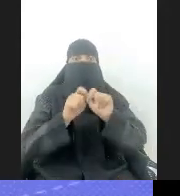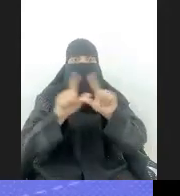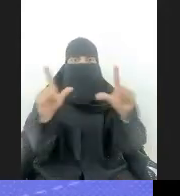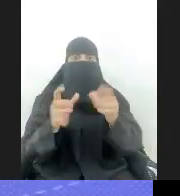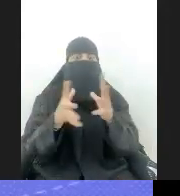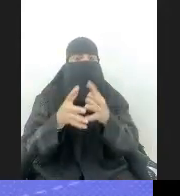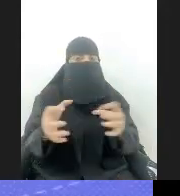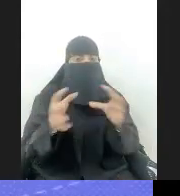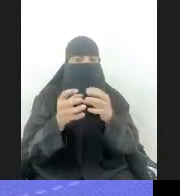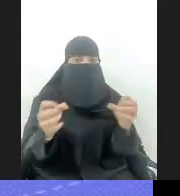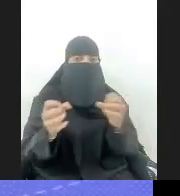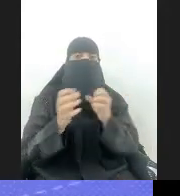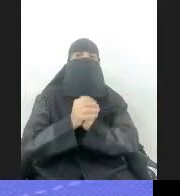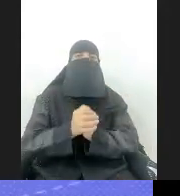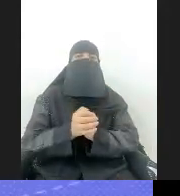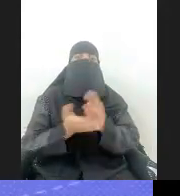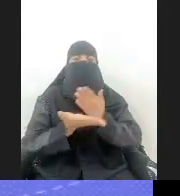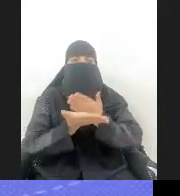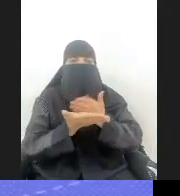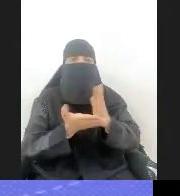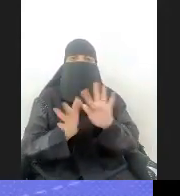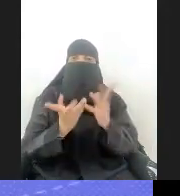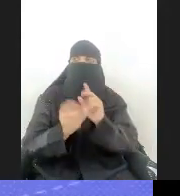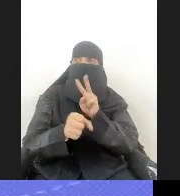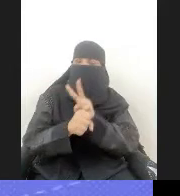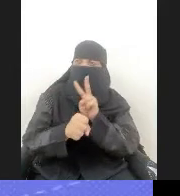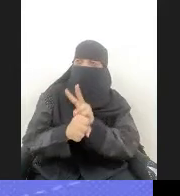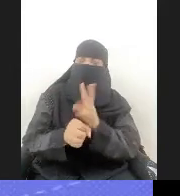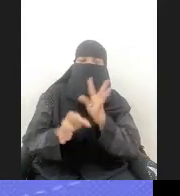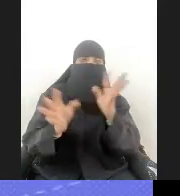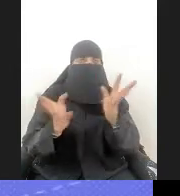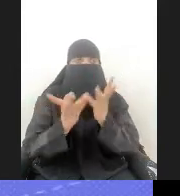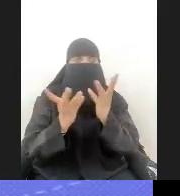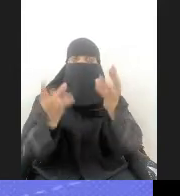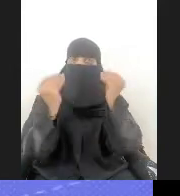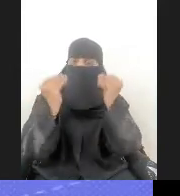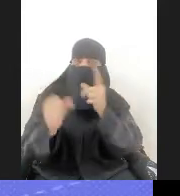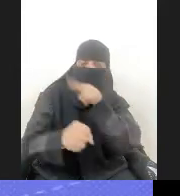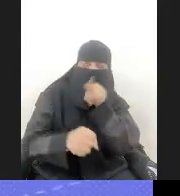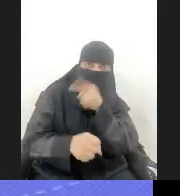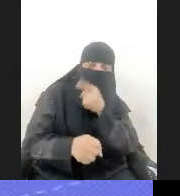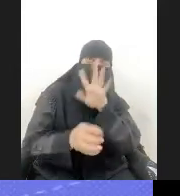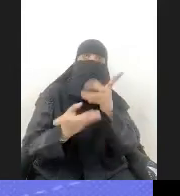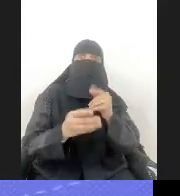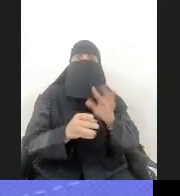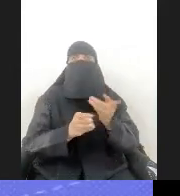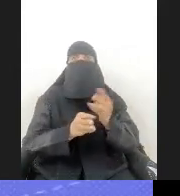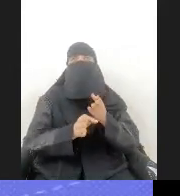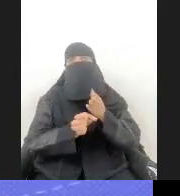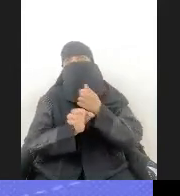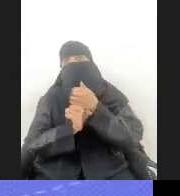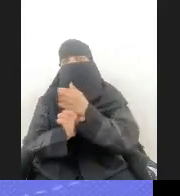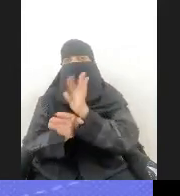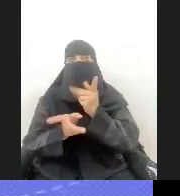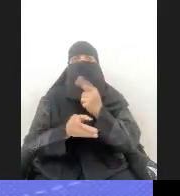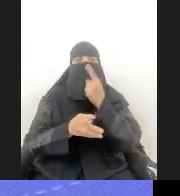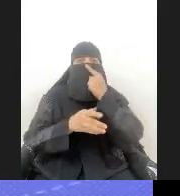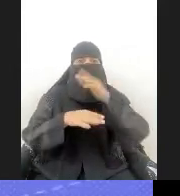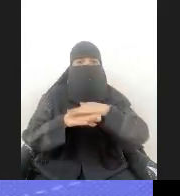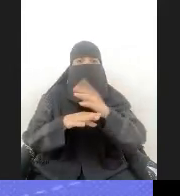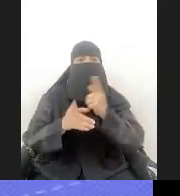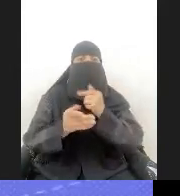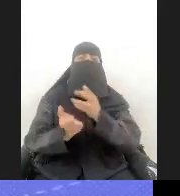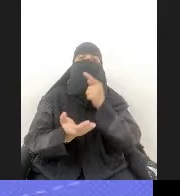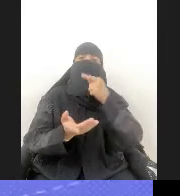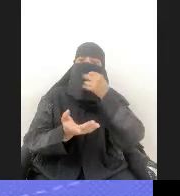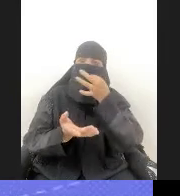للمفاهيم وإزالة لللبس لدى بعض المنتسبين للميدان التعليمي والتربوي. وأحسب في